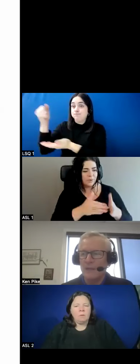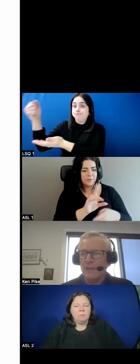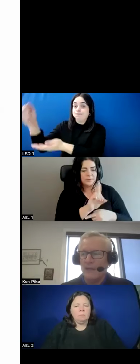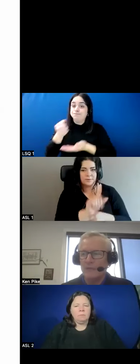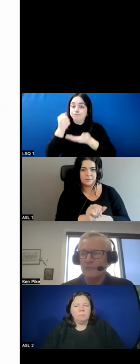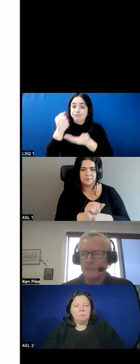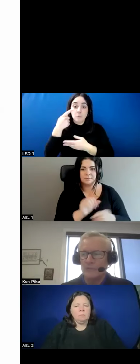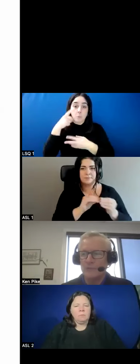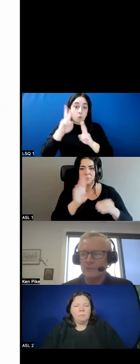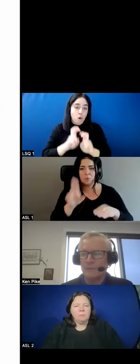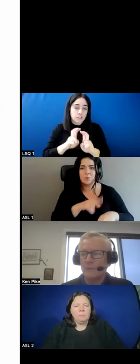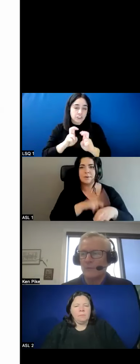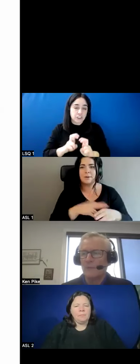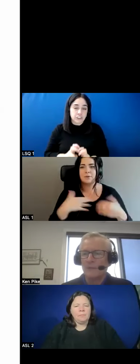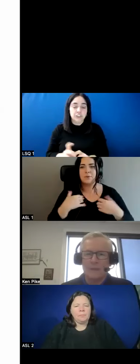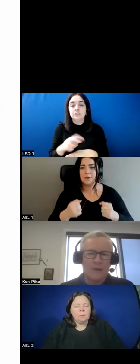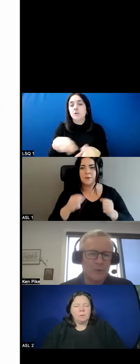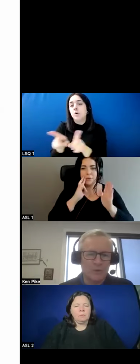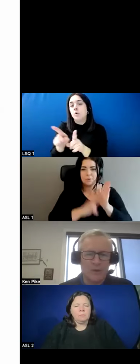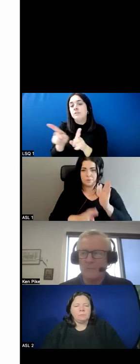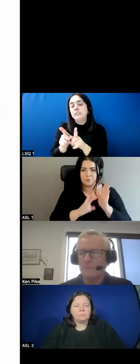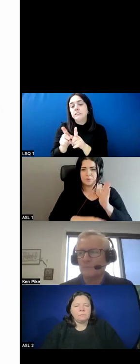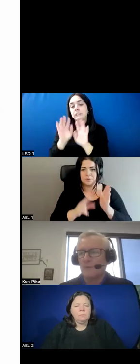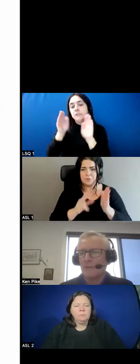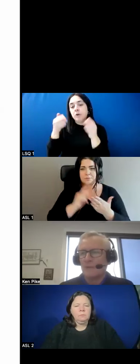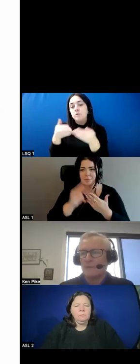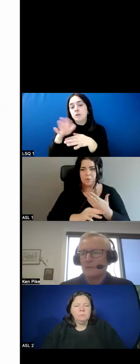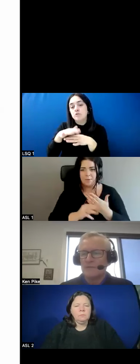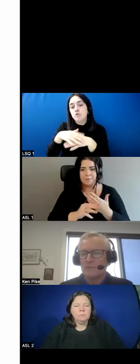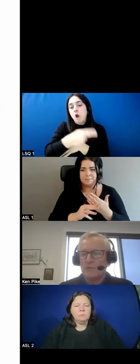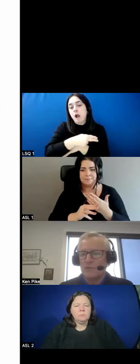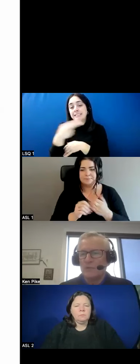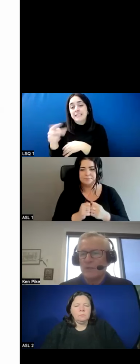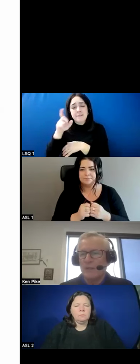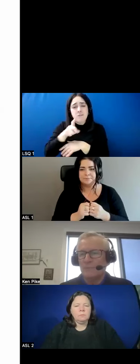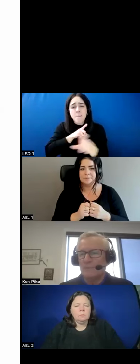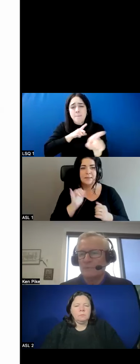Se concentrer sur le handicap devrait faire partie d'une recherche nationale.